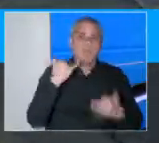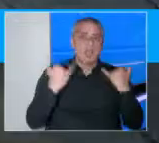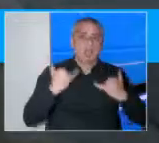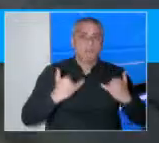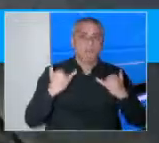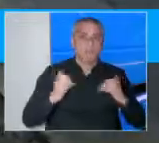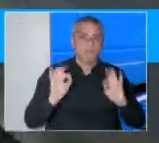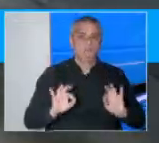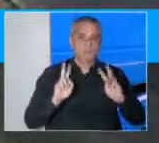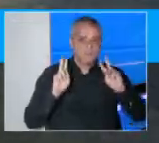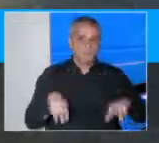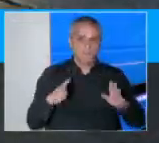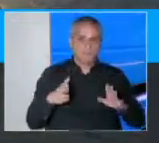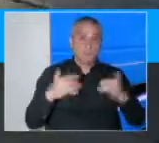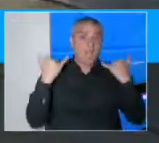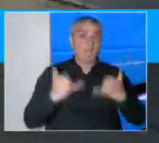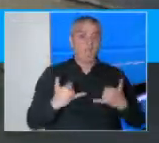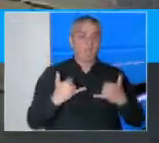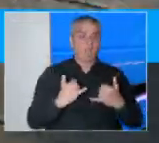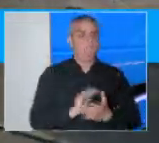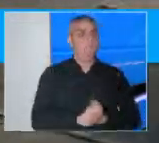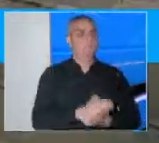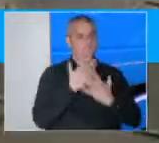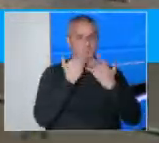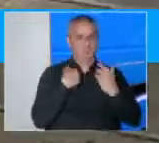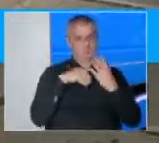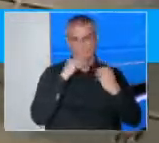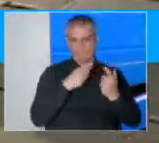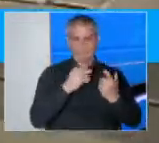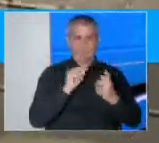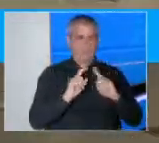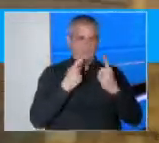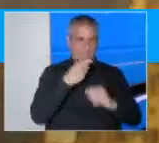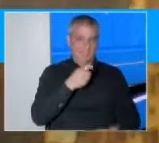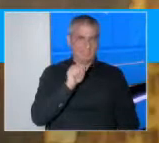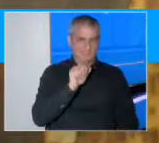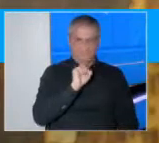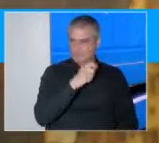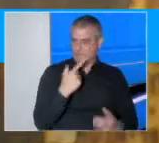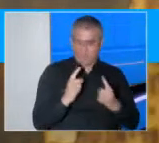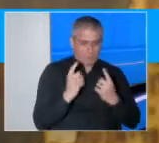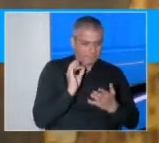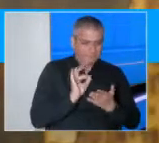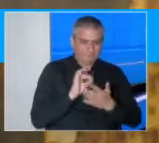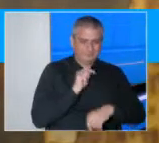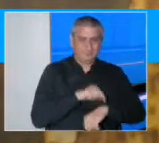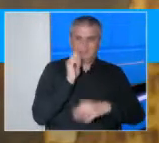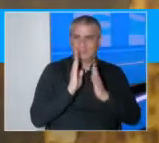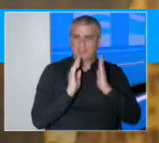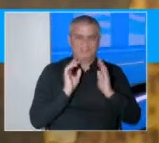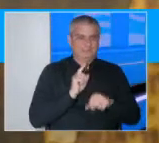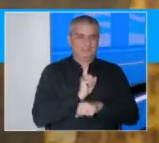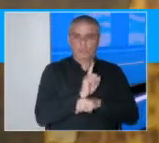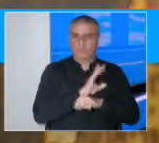תרתי משמע, עכשיו. ברור, יאיר. אנחנו מדברים כאמור על המקרה הזה, והוא קורה, כמו שאמרנו, בתזמון,